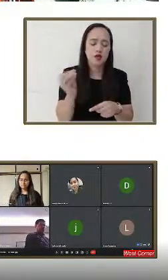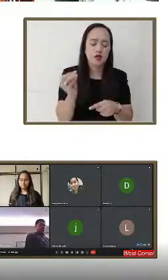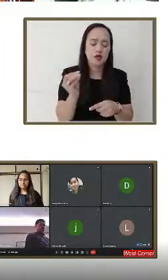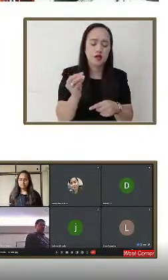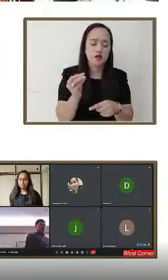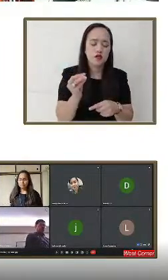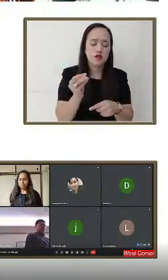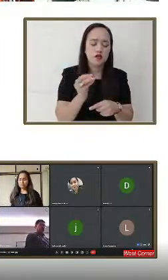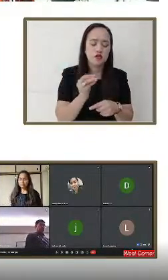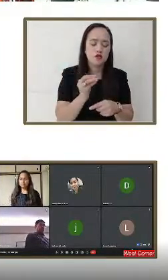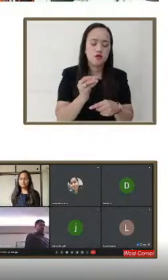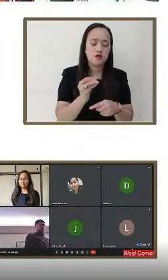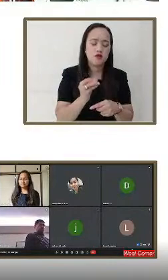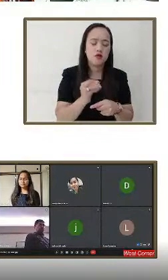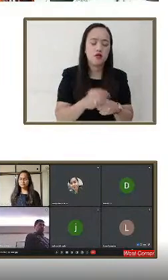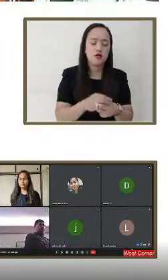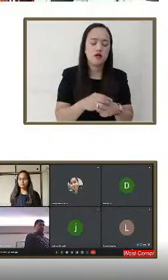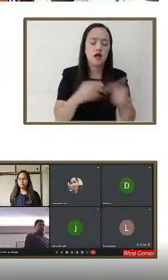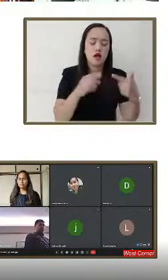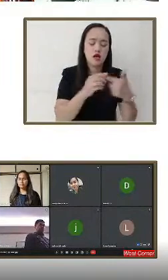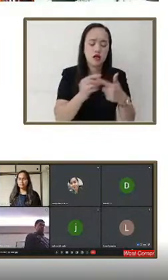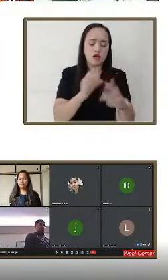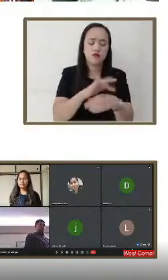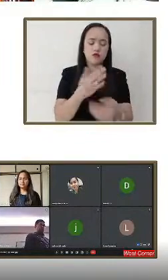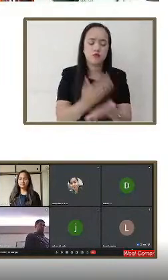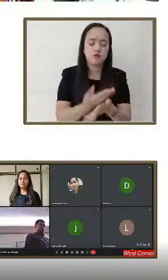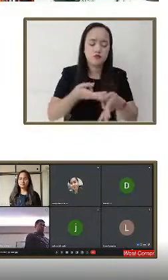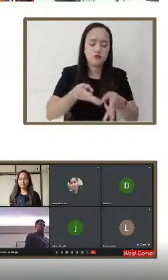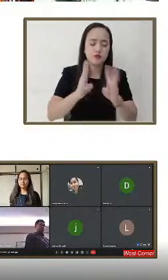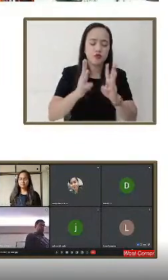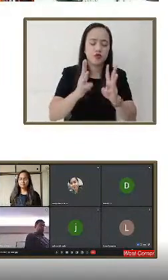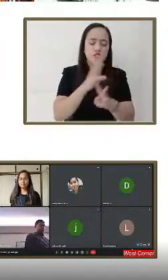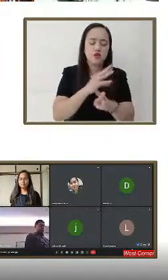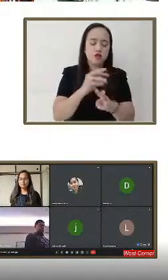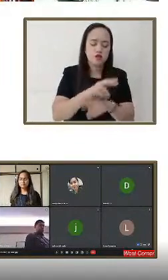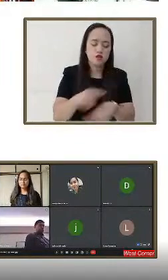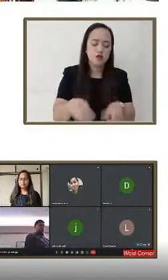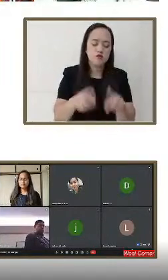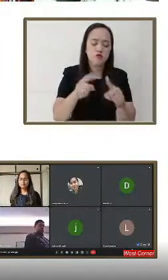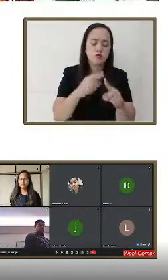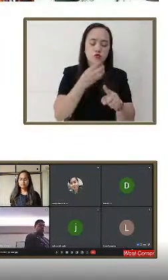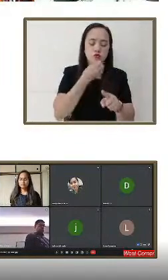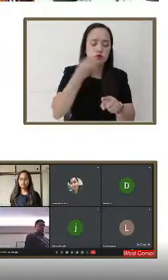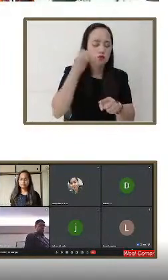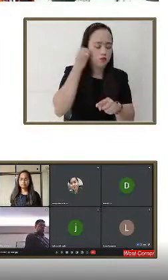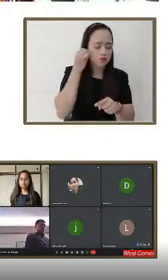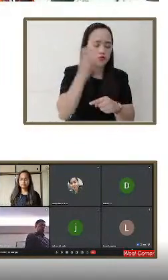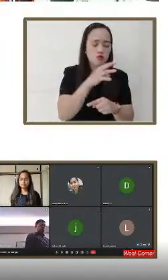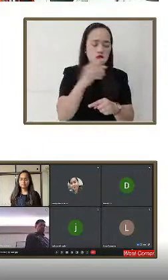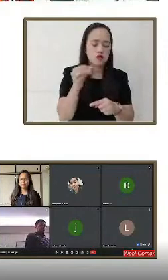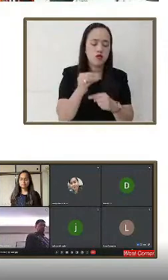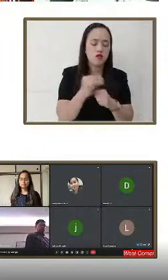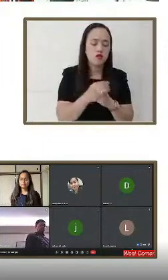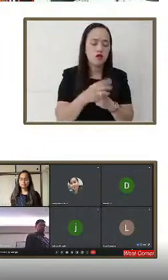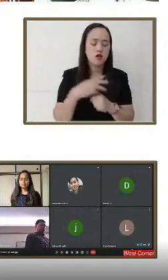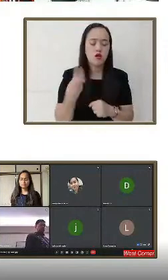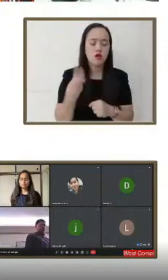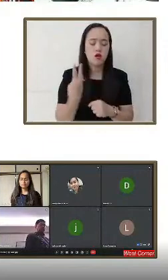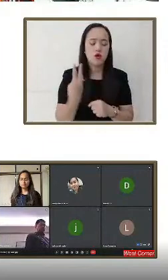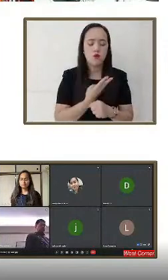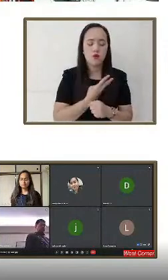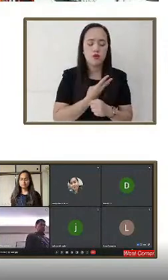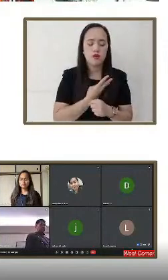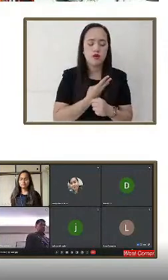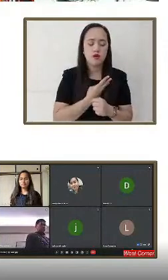sa buong magdamag. Ingatan niyo po kami sa aming pong pag-uwi at give us a good night rest, Panginoon, for the rest of the night. Muli, humihingi po kami ng kapatawaran